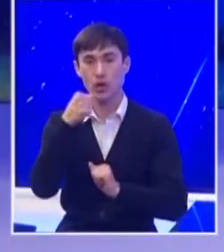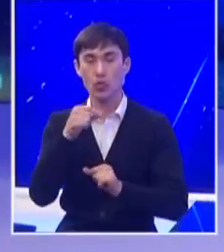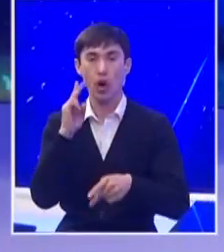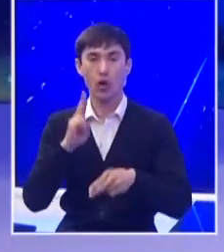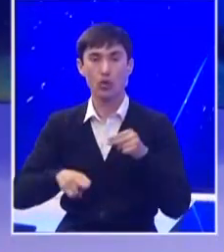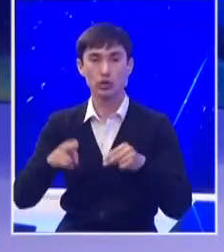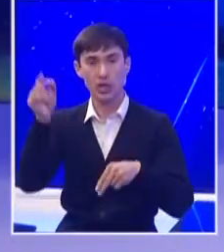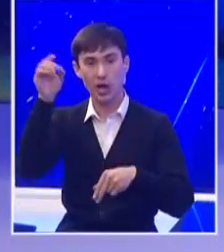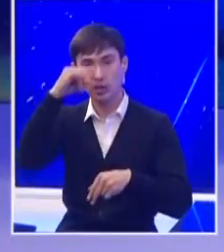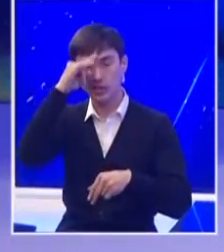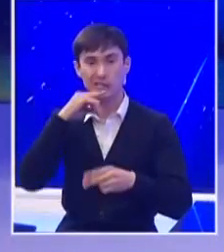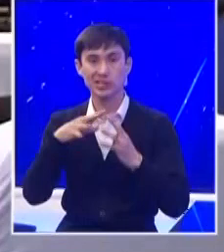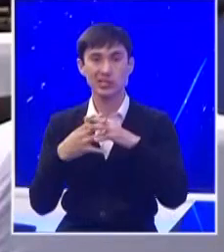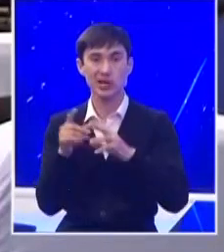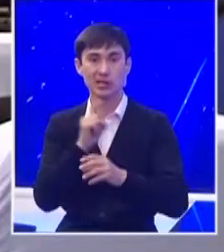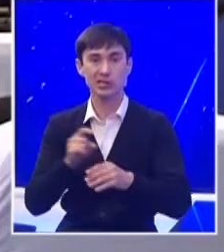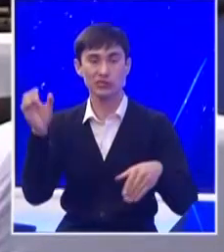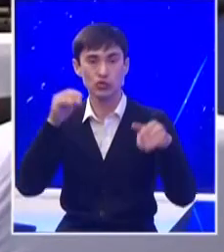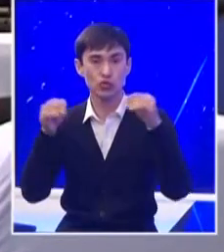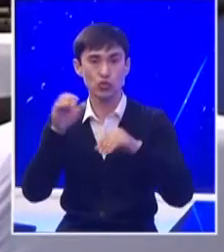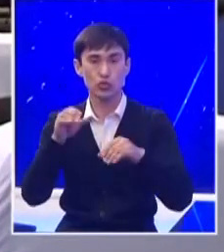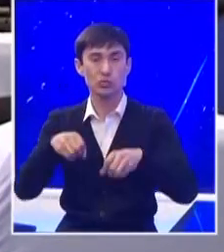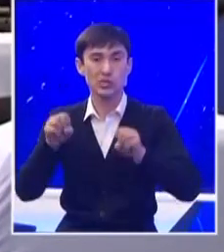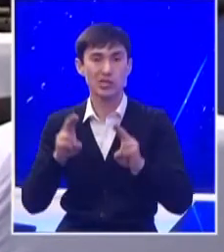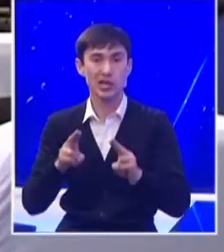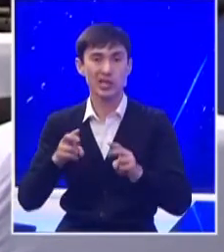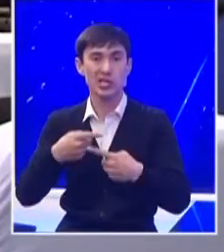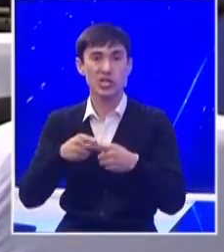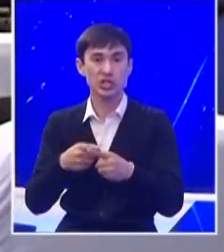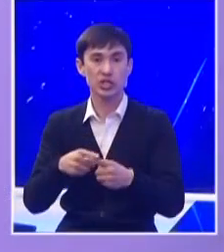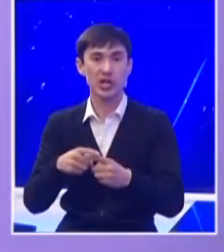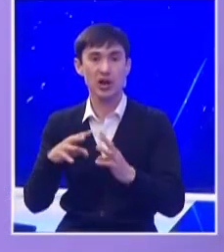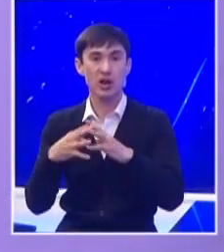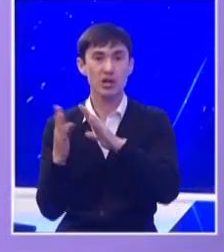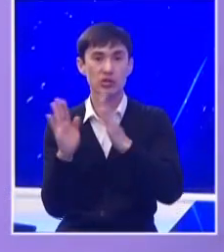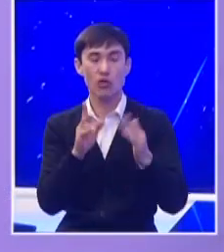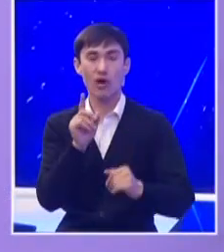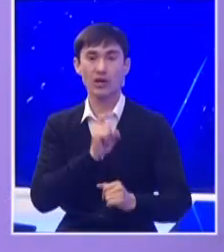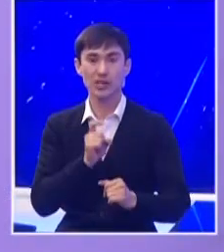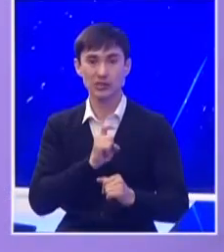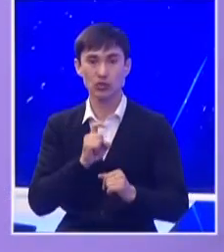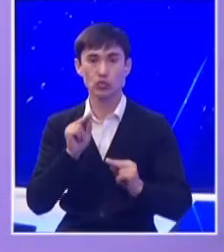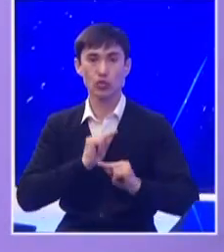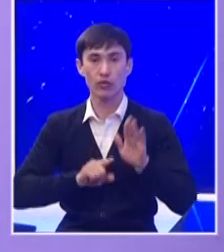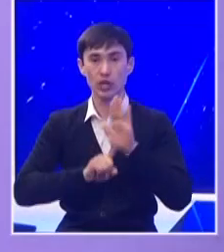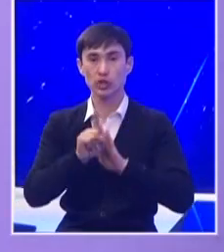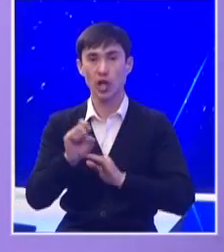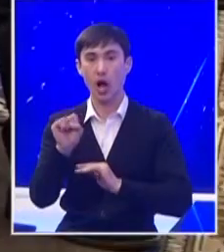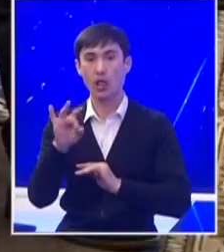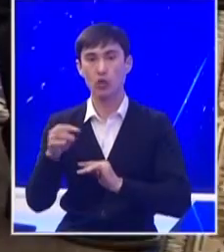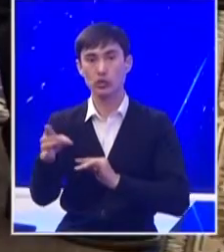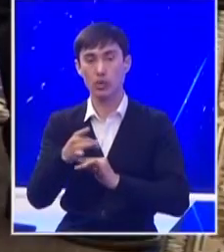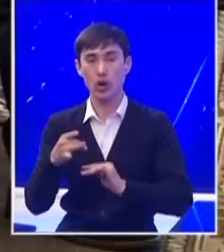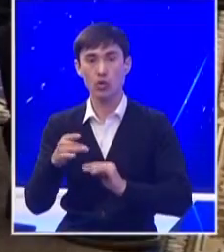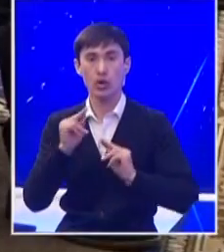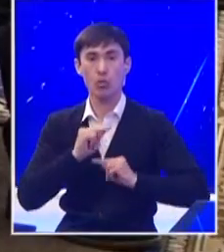Окончил Казахский сельскохозяйственный институт по специальности инженер лесного хозяйства. Трудовую деятельность начинал в Алакольском районе